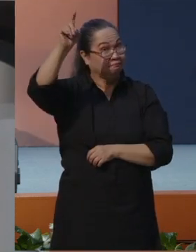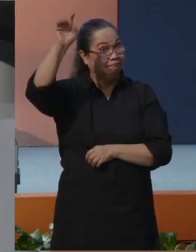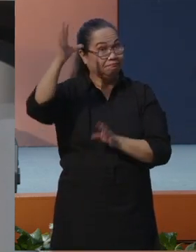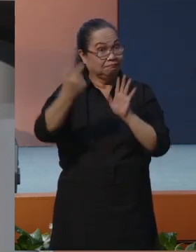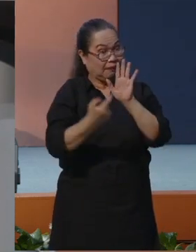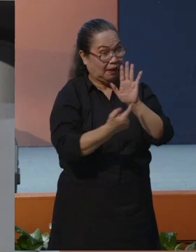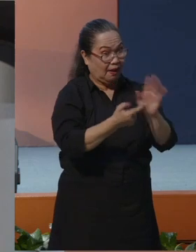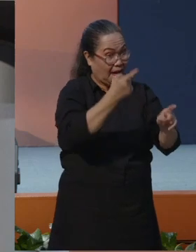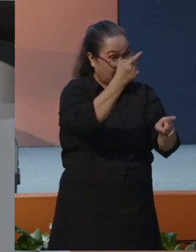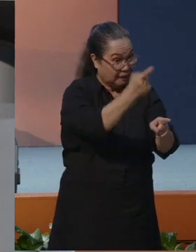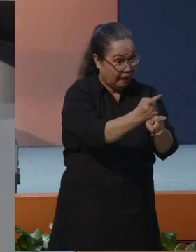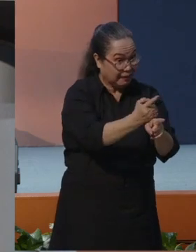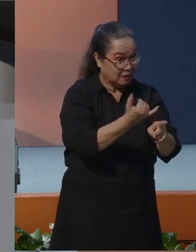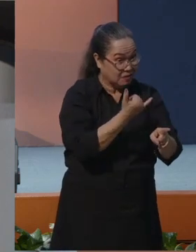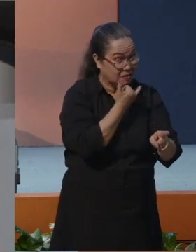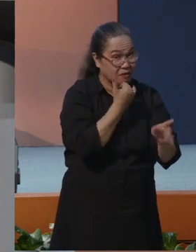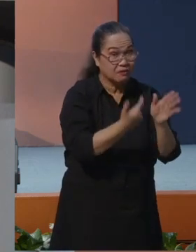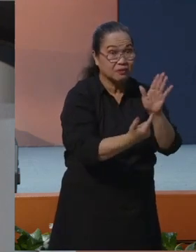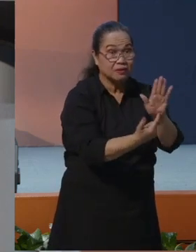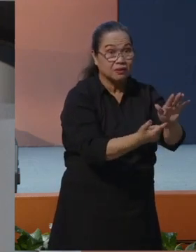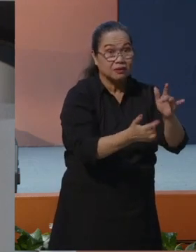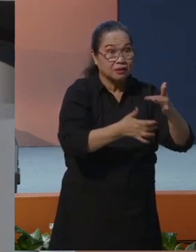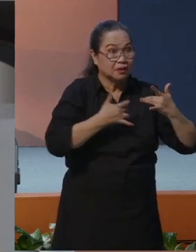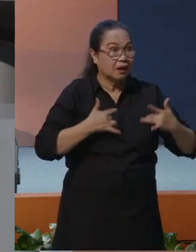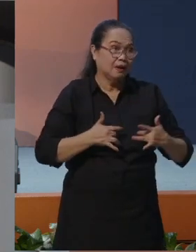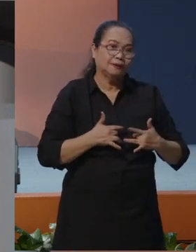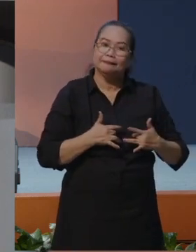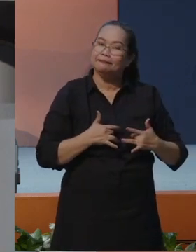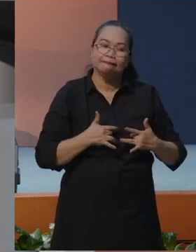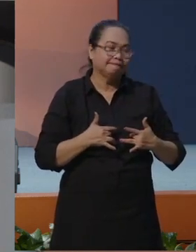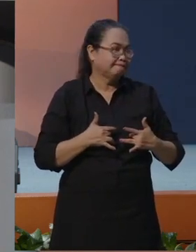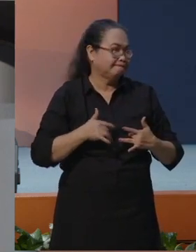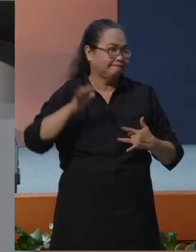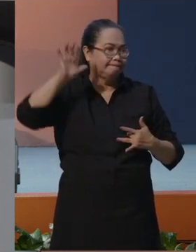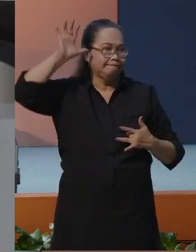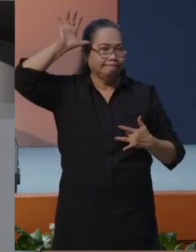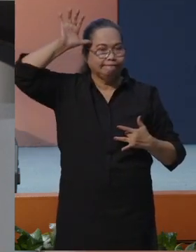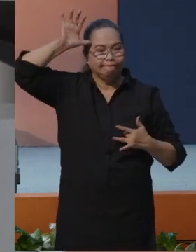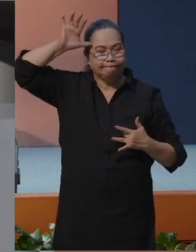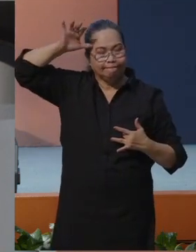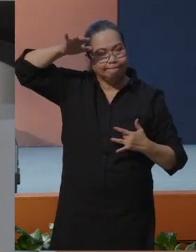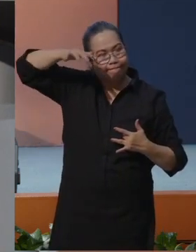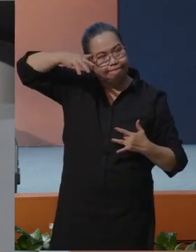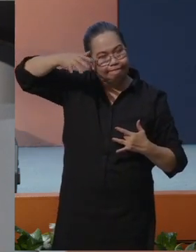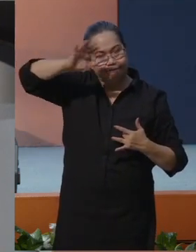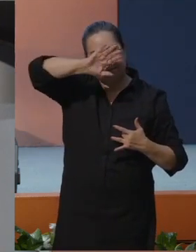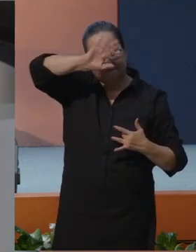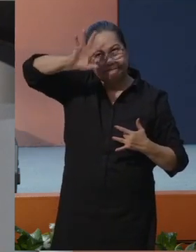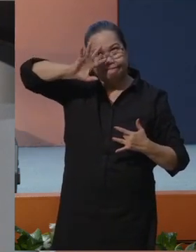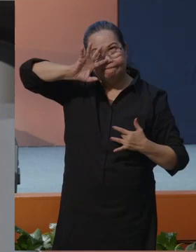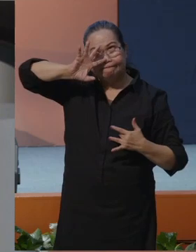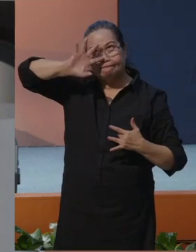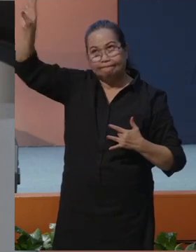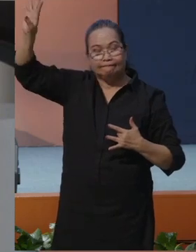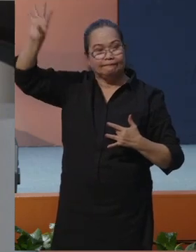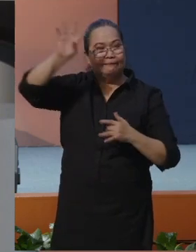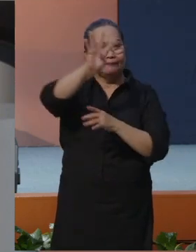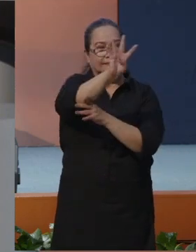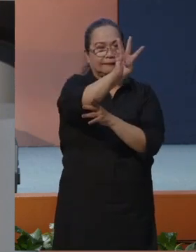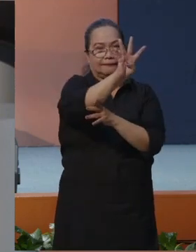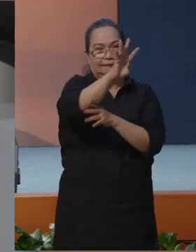ang tama at kung anong mali sa kanilang mga puso. Ngunit hindi nila tinalima yon